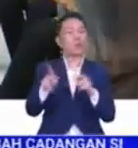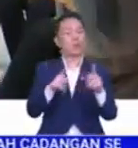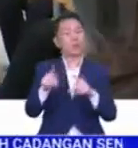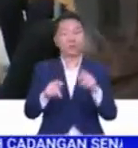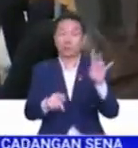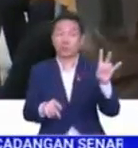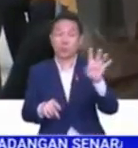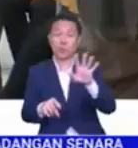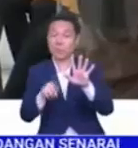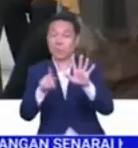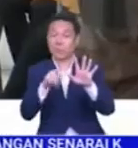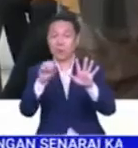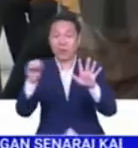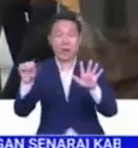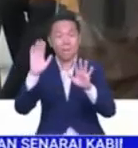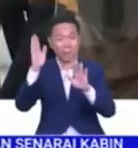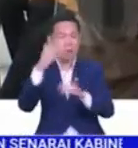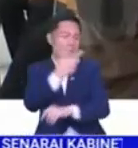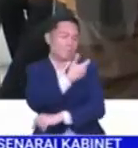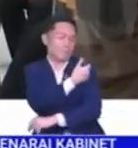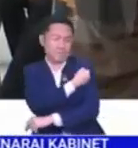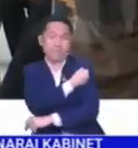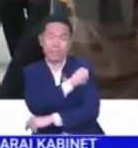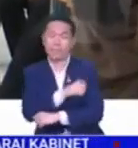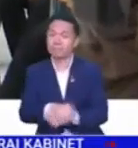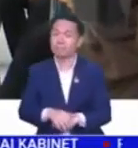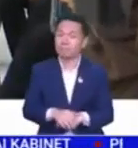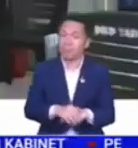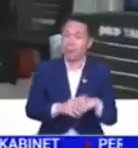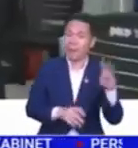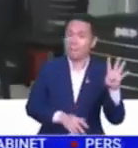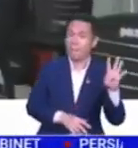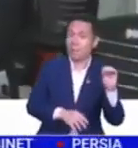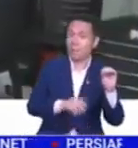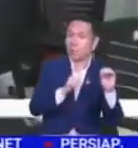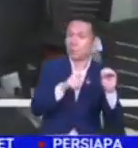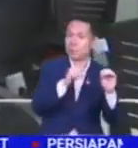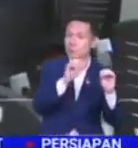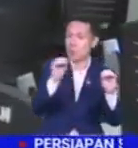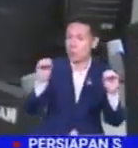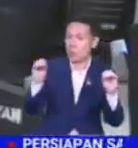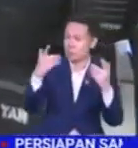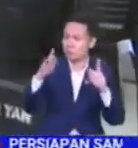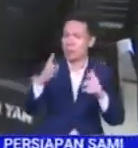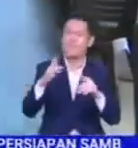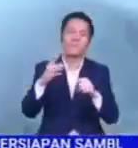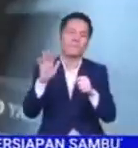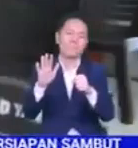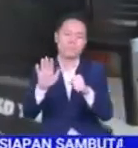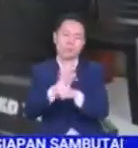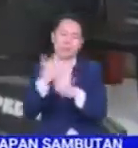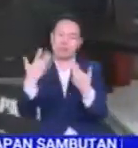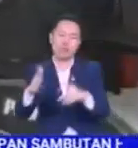78,000 penduduk Yan layak divaksin. Daripada jumlah itu, 40,000 telah lengkap menerima vaksin.